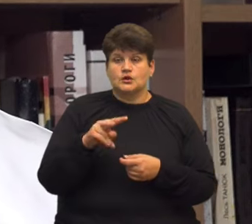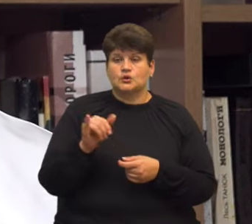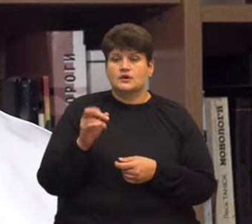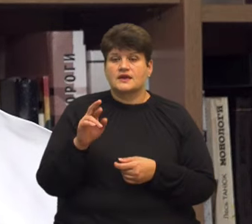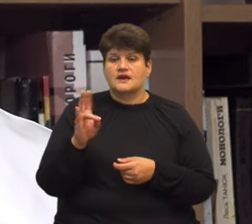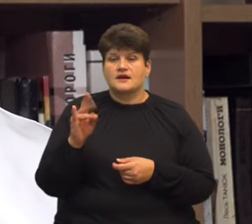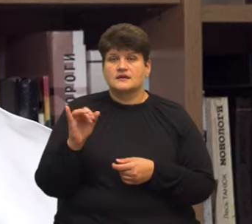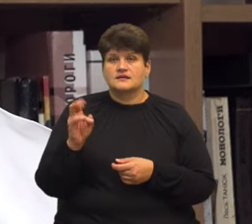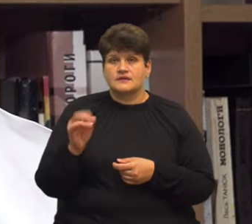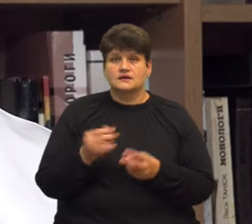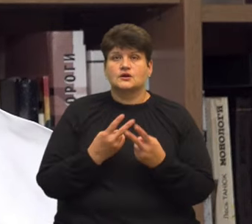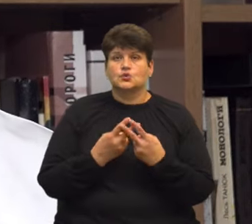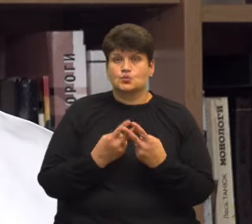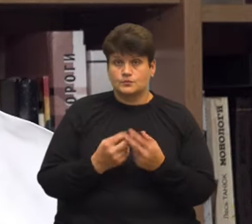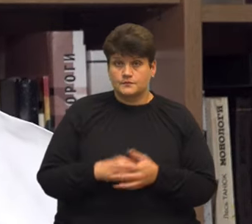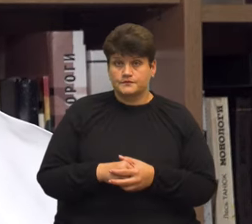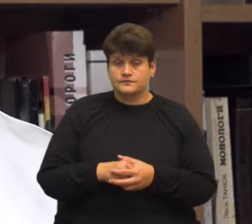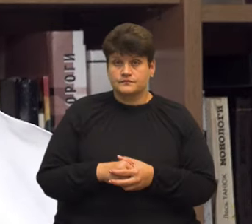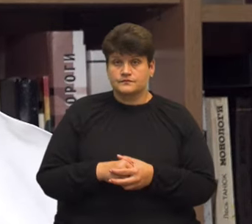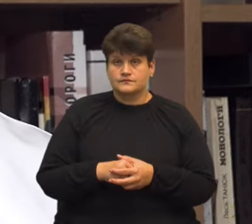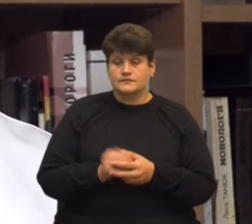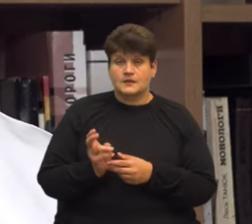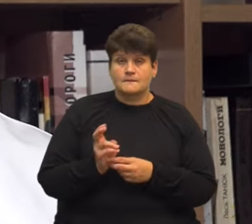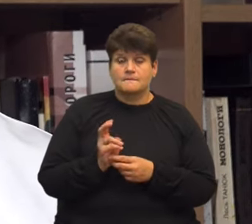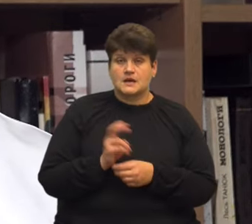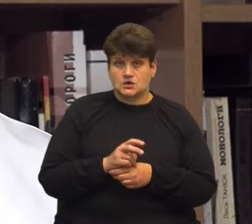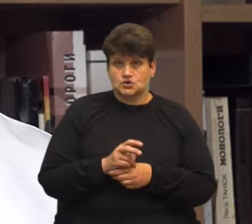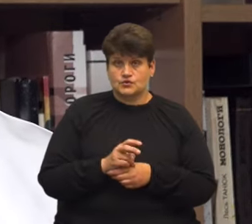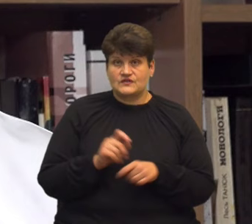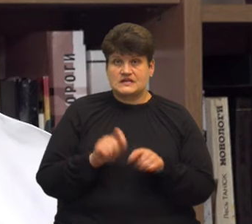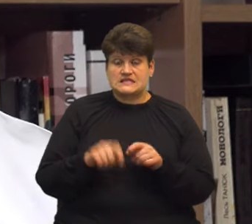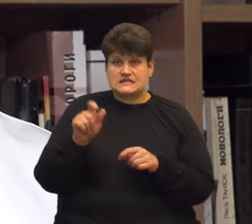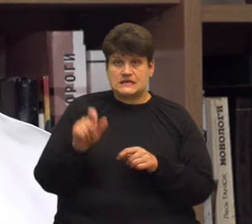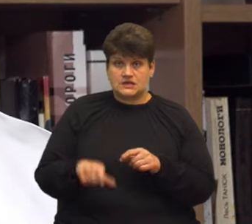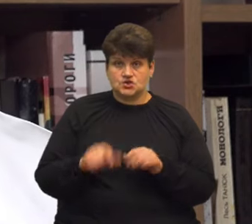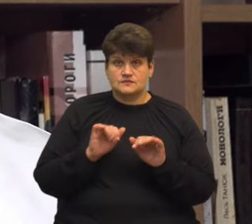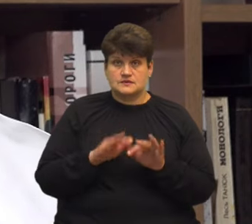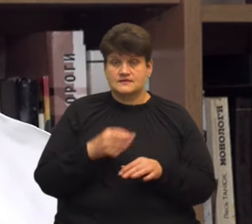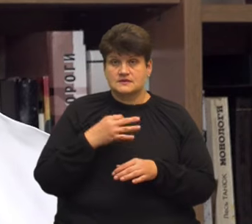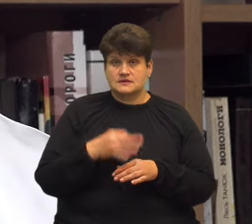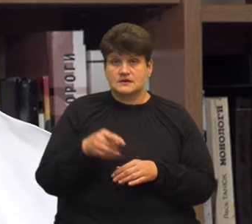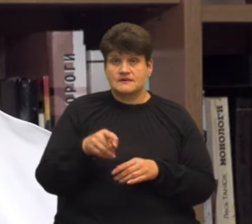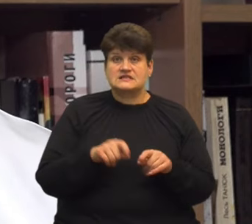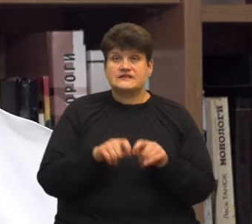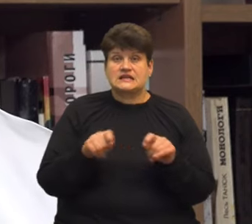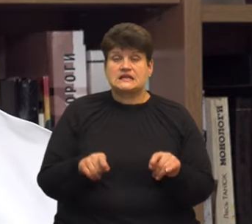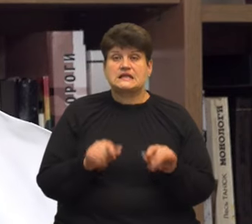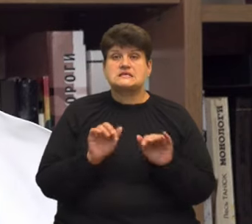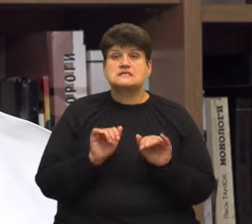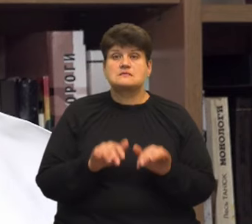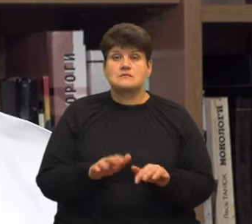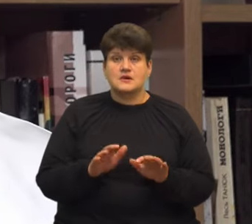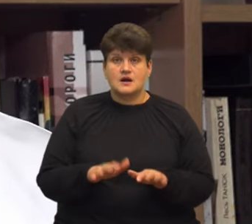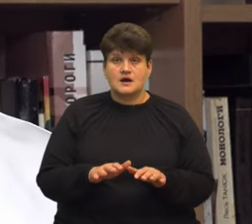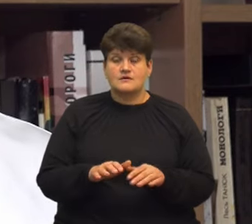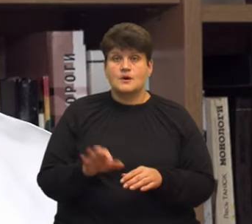в тюрму. А зранку прийшов слідчий по справі, сказав, що на вас відкрита справа по спробі